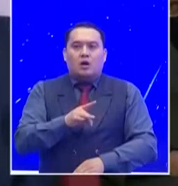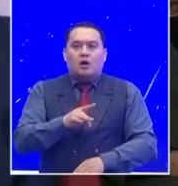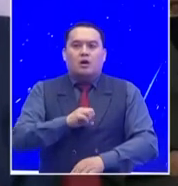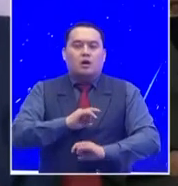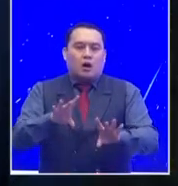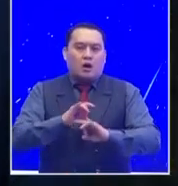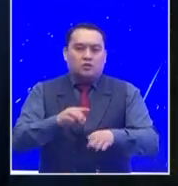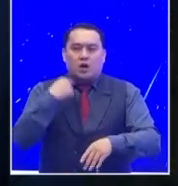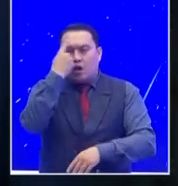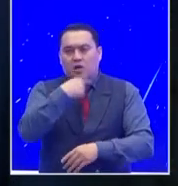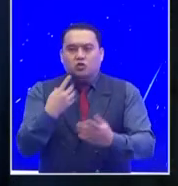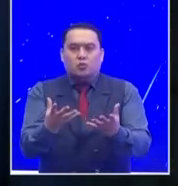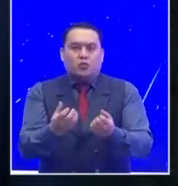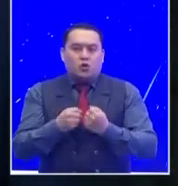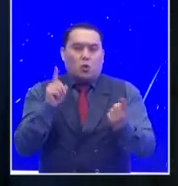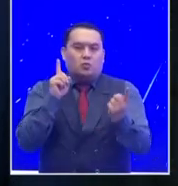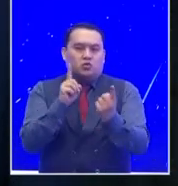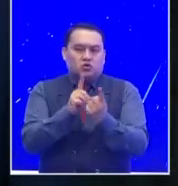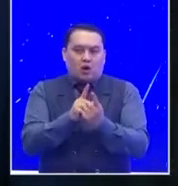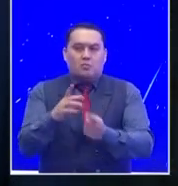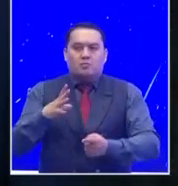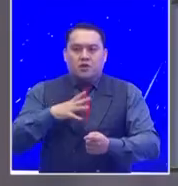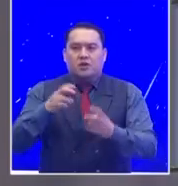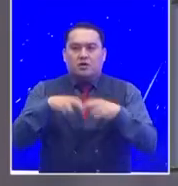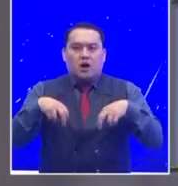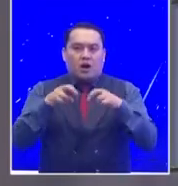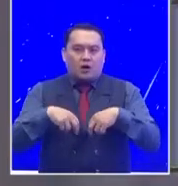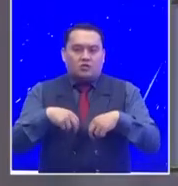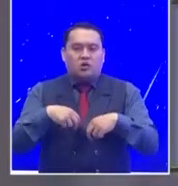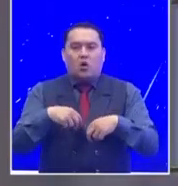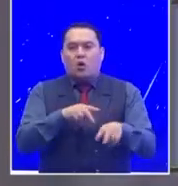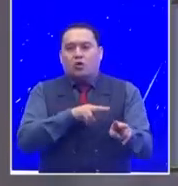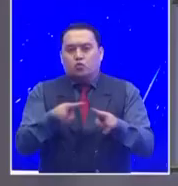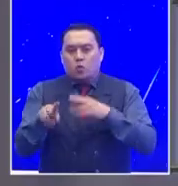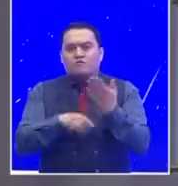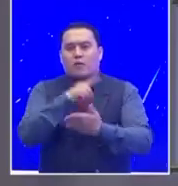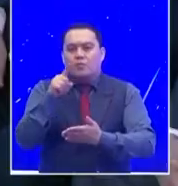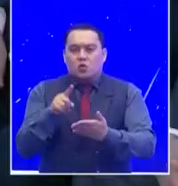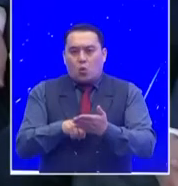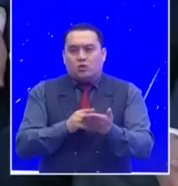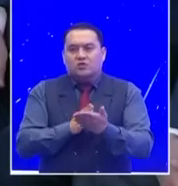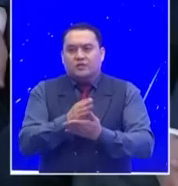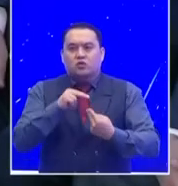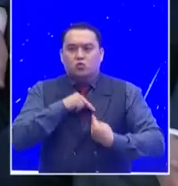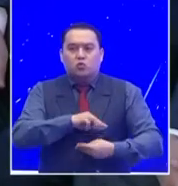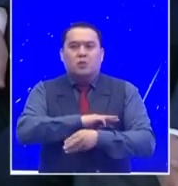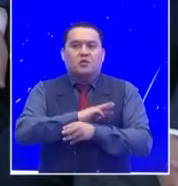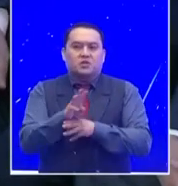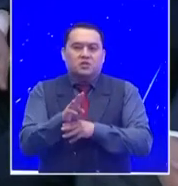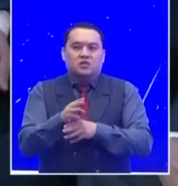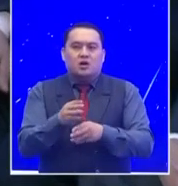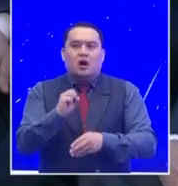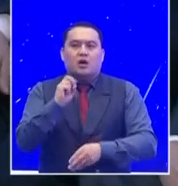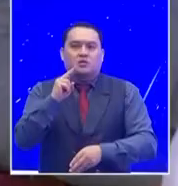Алмаз Адиль провел личный прием граждан, на котором им были рассмотрены и взяты на контроль вопросы, касающиеся сферы трудоустройства,